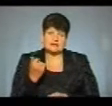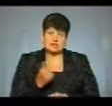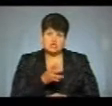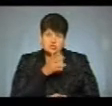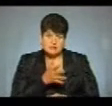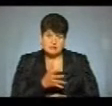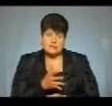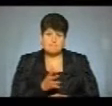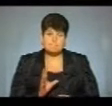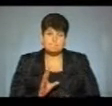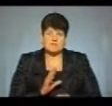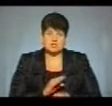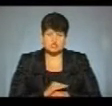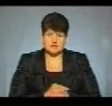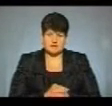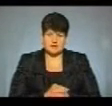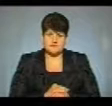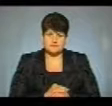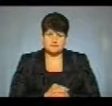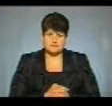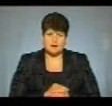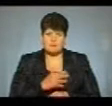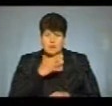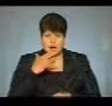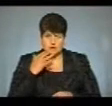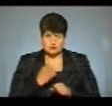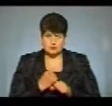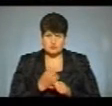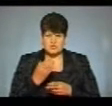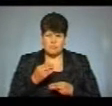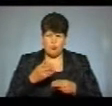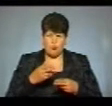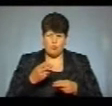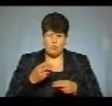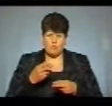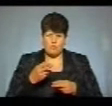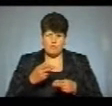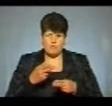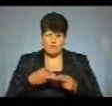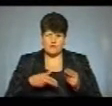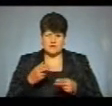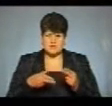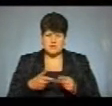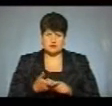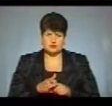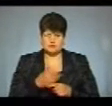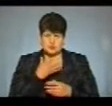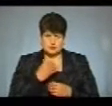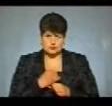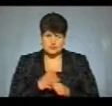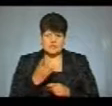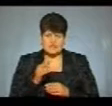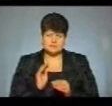на приживлення. Це дуже багато вони зробили, бо тому що ще повідрізали тут в Тернополі. Вони робили дуже гарно, зробили. Ну і там